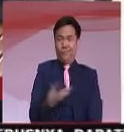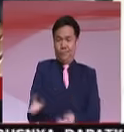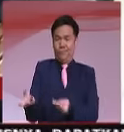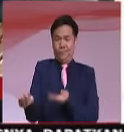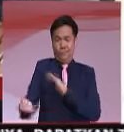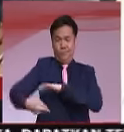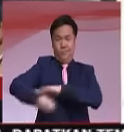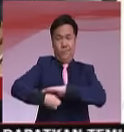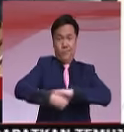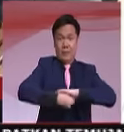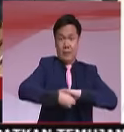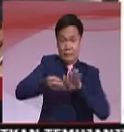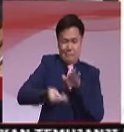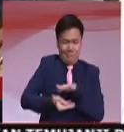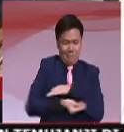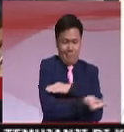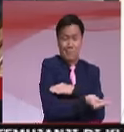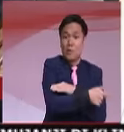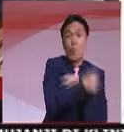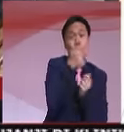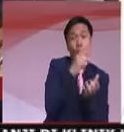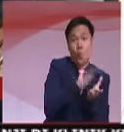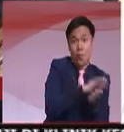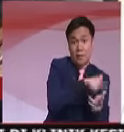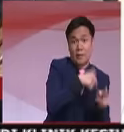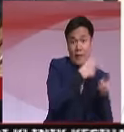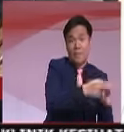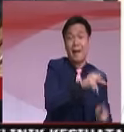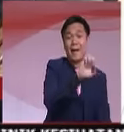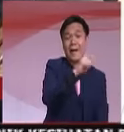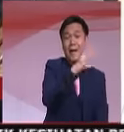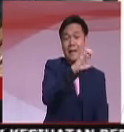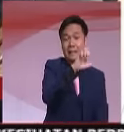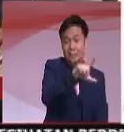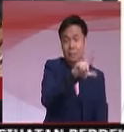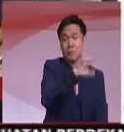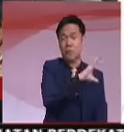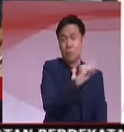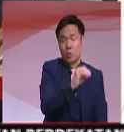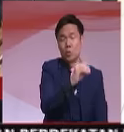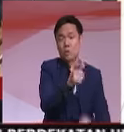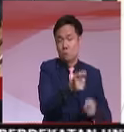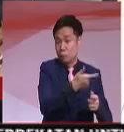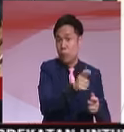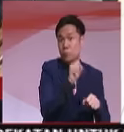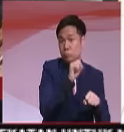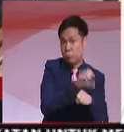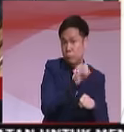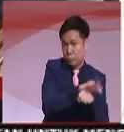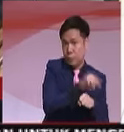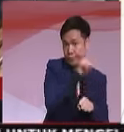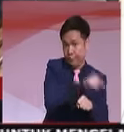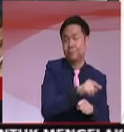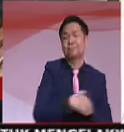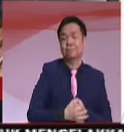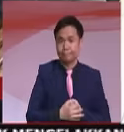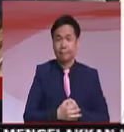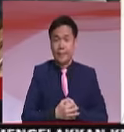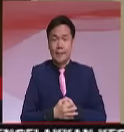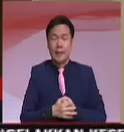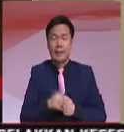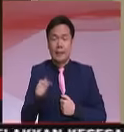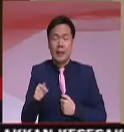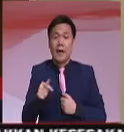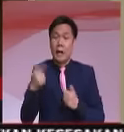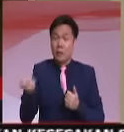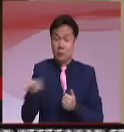Wow bagi istrinya melalui Serikat Excel property management and conscience sendirian berhad ya Bagi